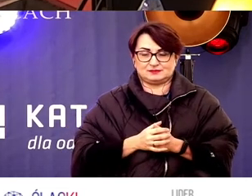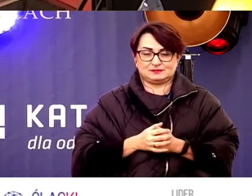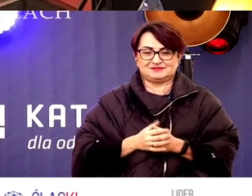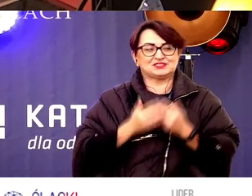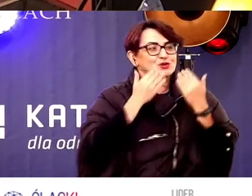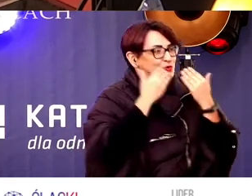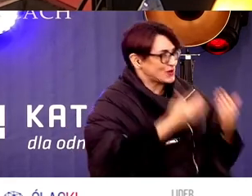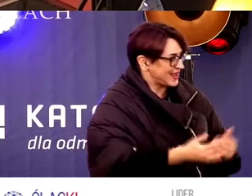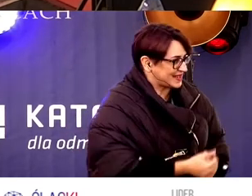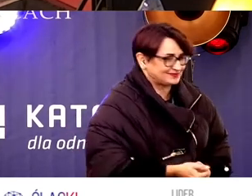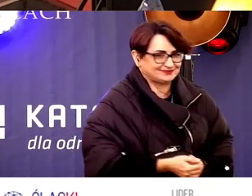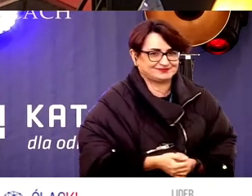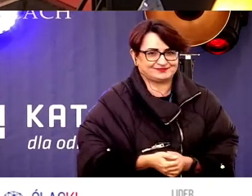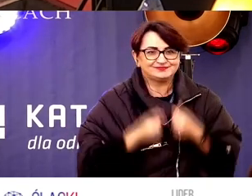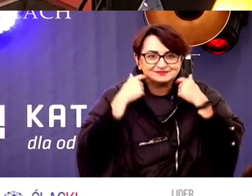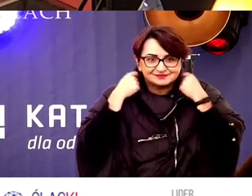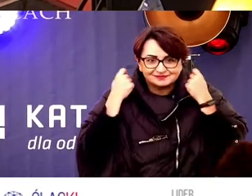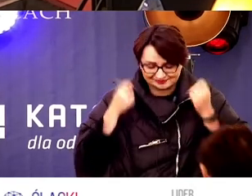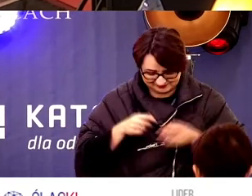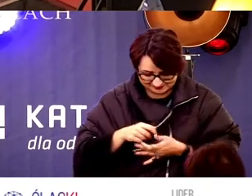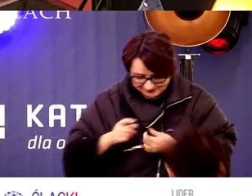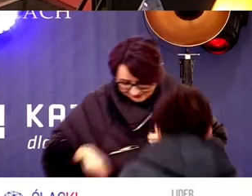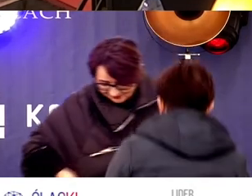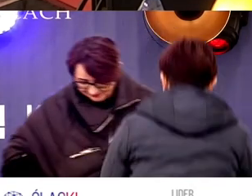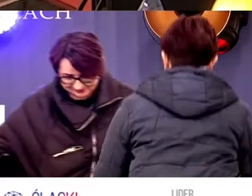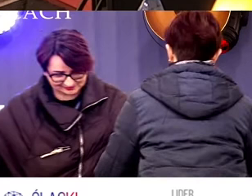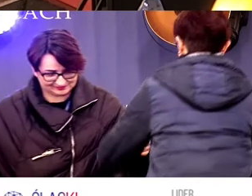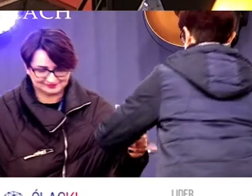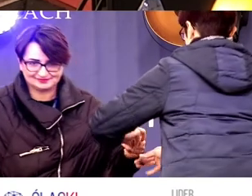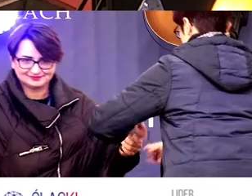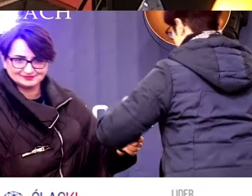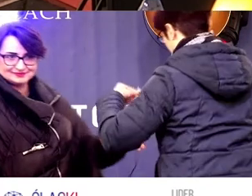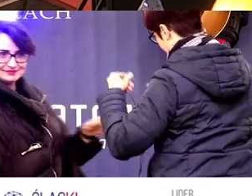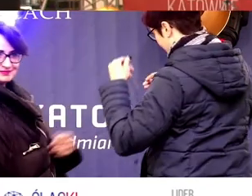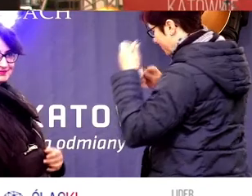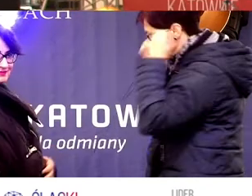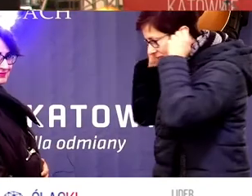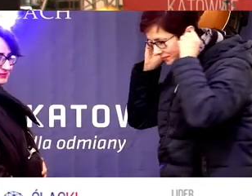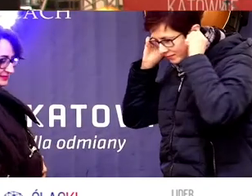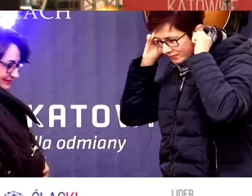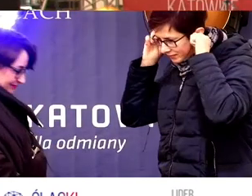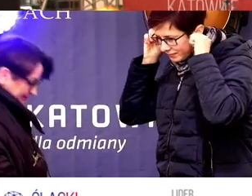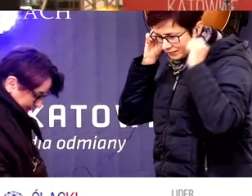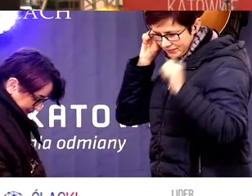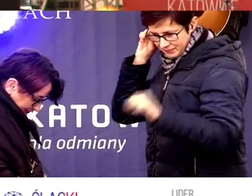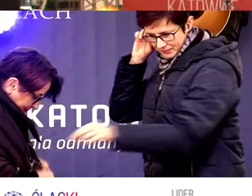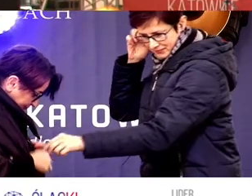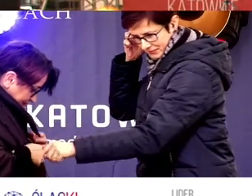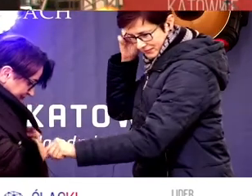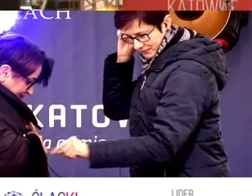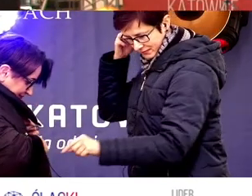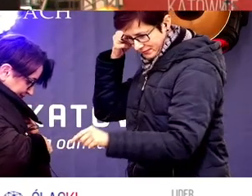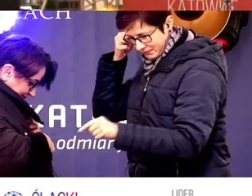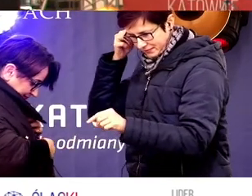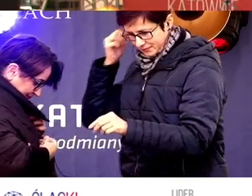Dziękuję bardzo. Szanowni panowie, ja jeszcze mam, no pytań mam jeszcze dużo, ale czasu niestety nie. Natomiast chciałam zapytać, z